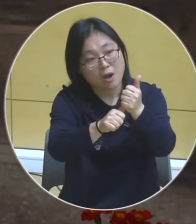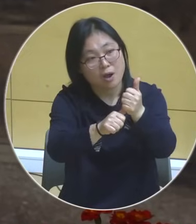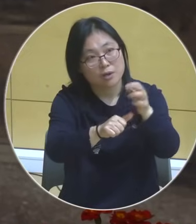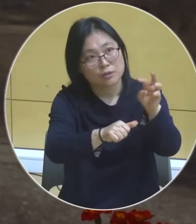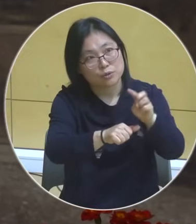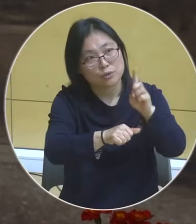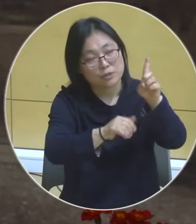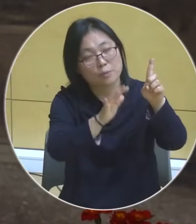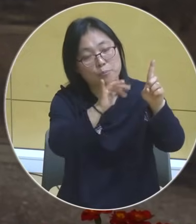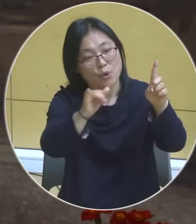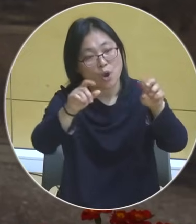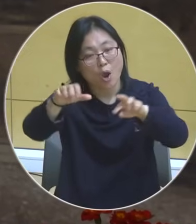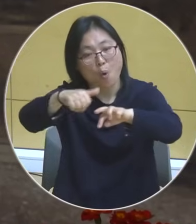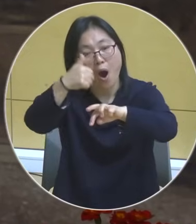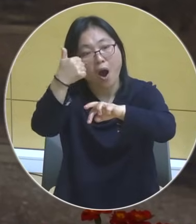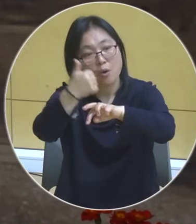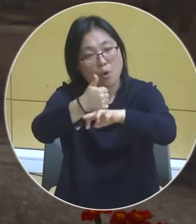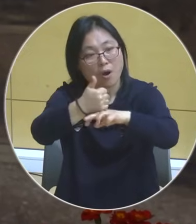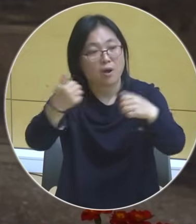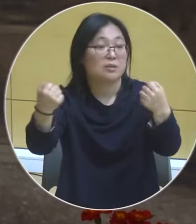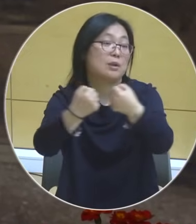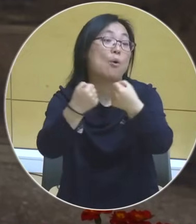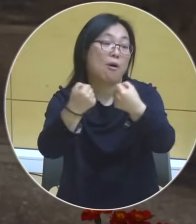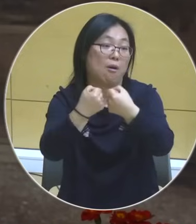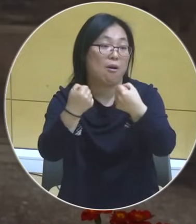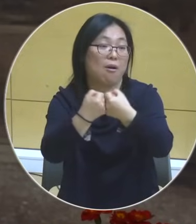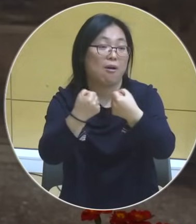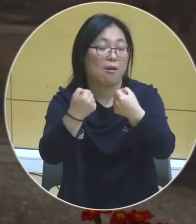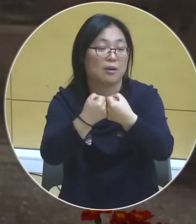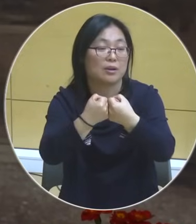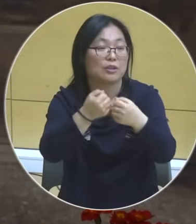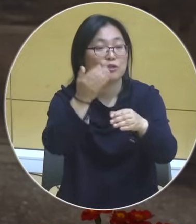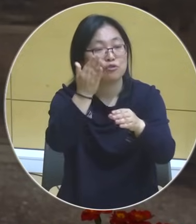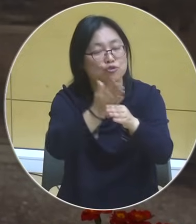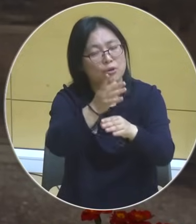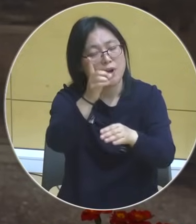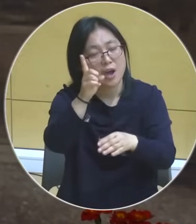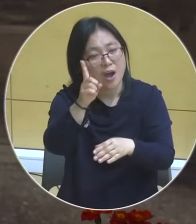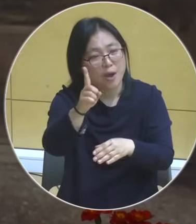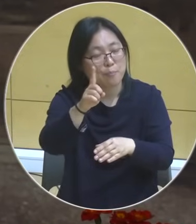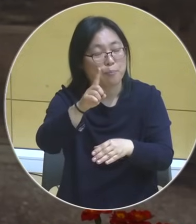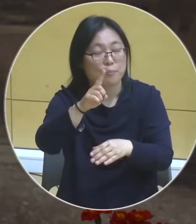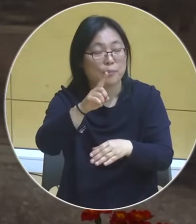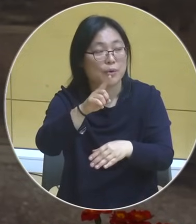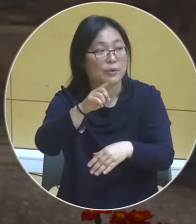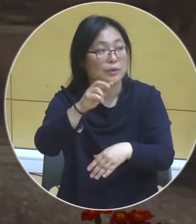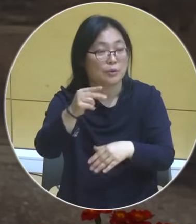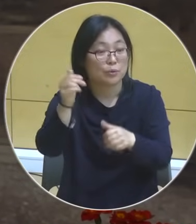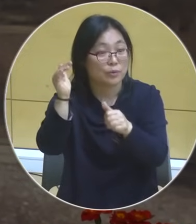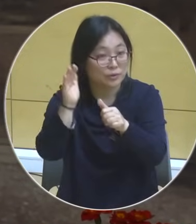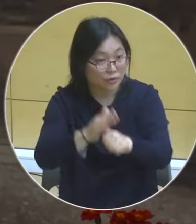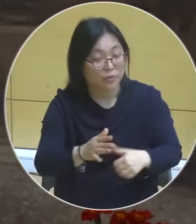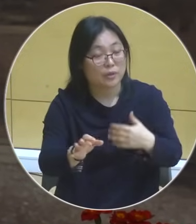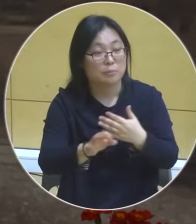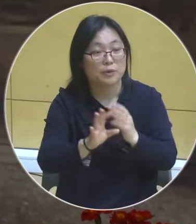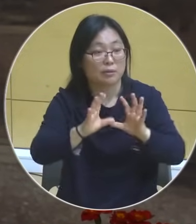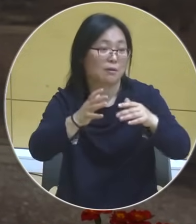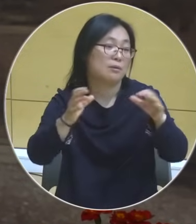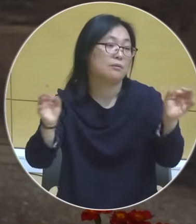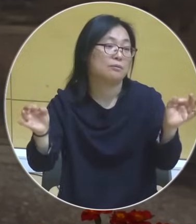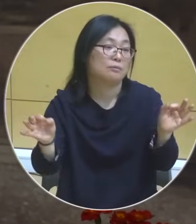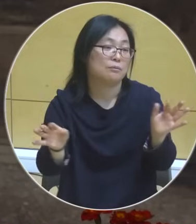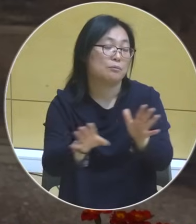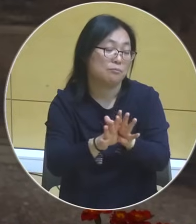31명의 왕을 상대로 가나안 땅에서 전쟁을 했습니다. 그 중에 한 번만이라도 졌으면 그들의 나라는 없어지는